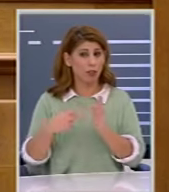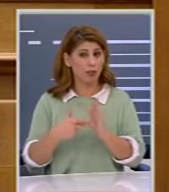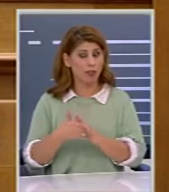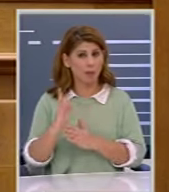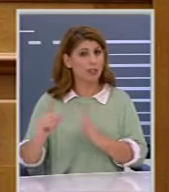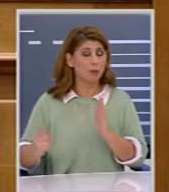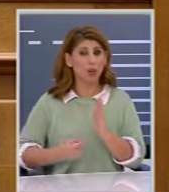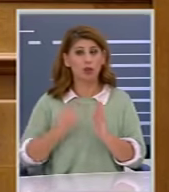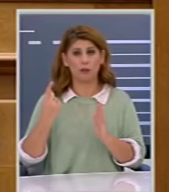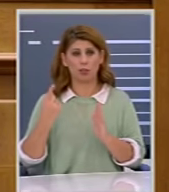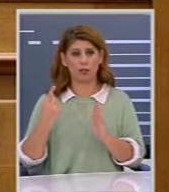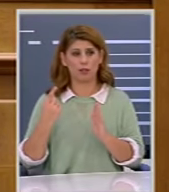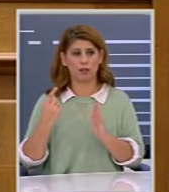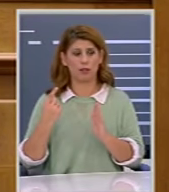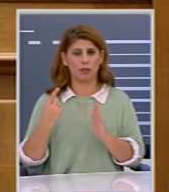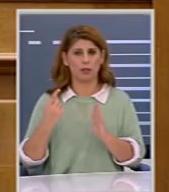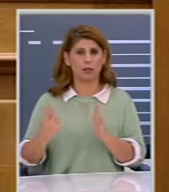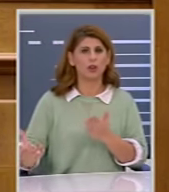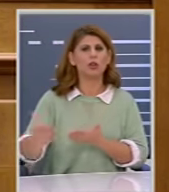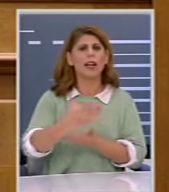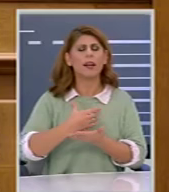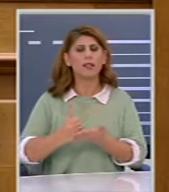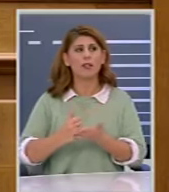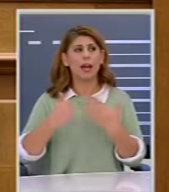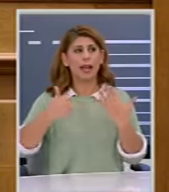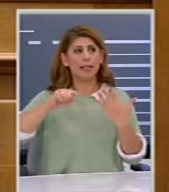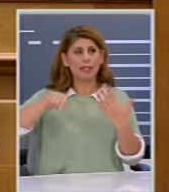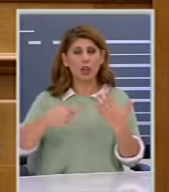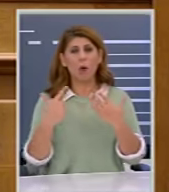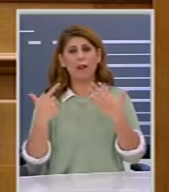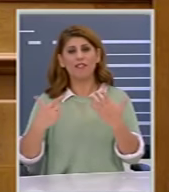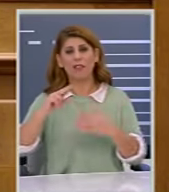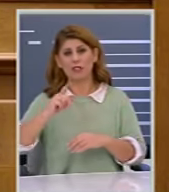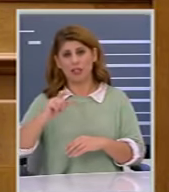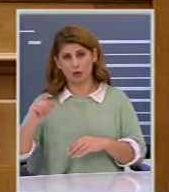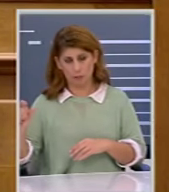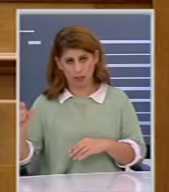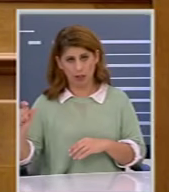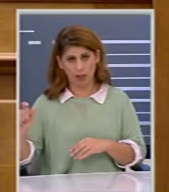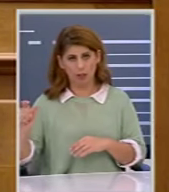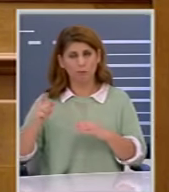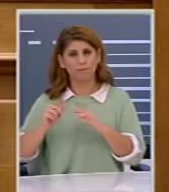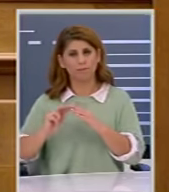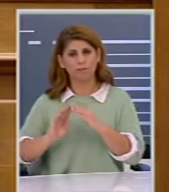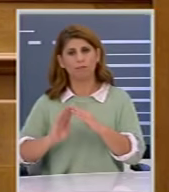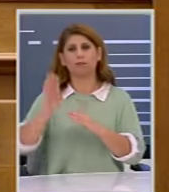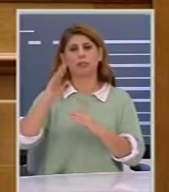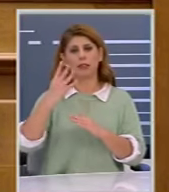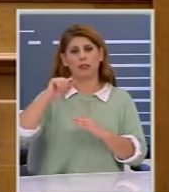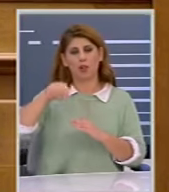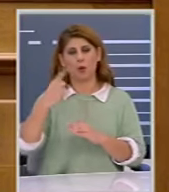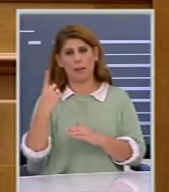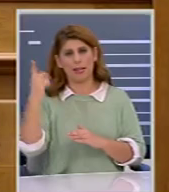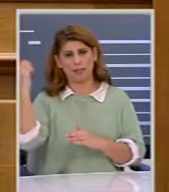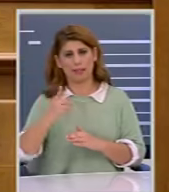πρώτη φορά ο τζίρος πήγε 6,7 δις και ανέβηκε στο 4,1 ξανά τα 100